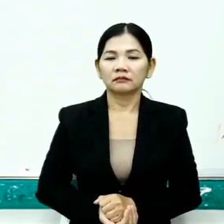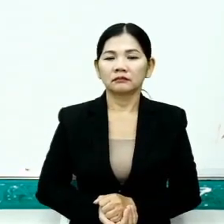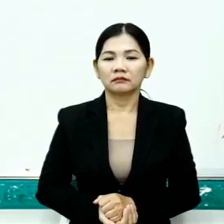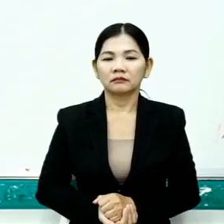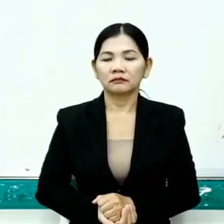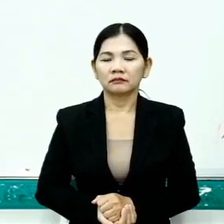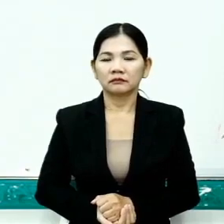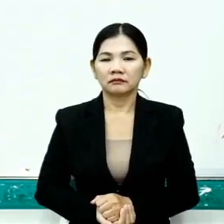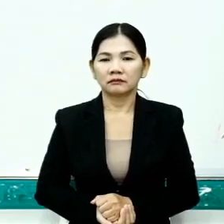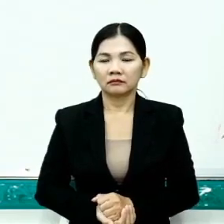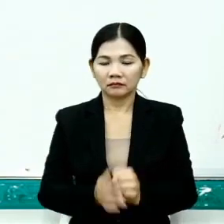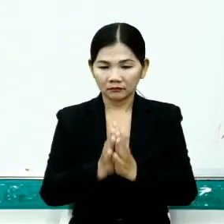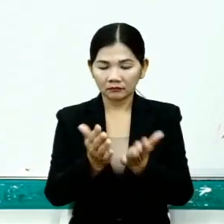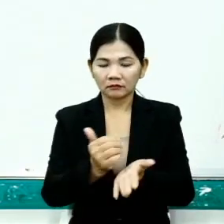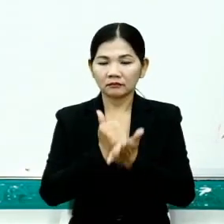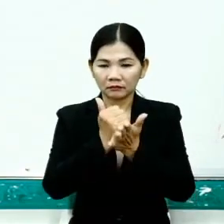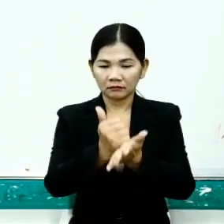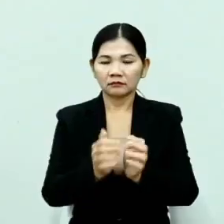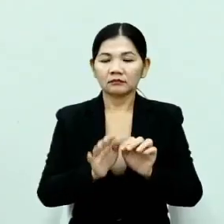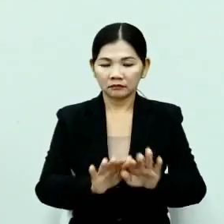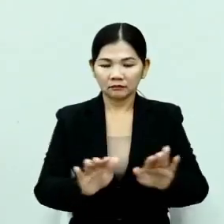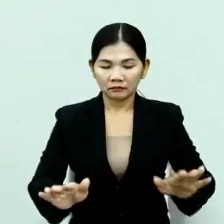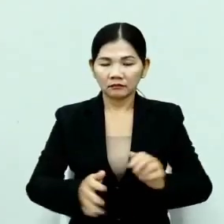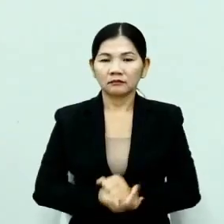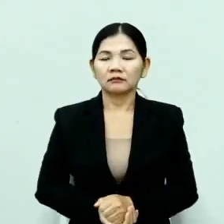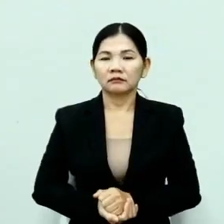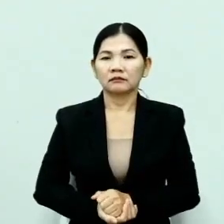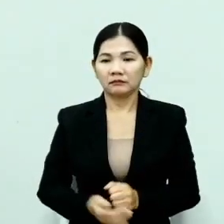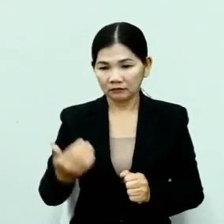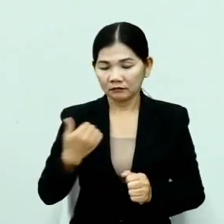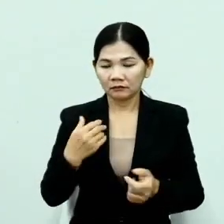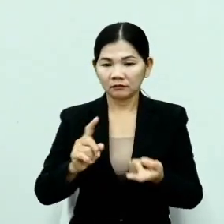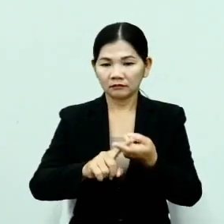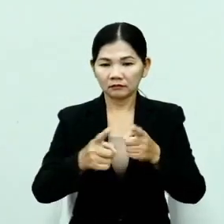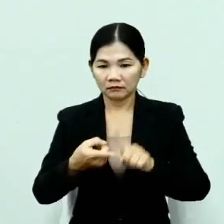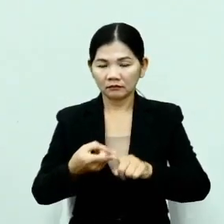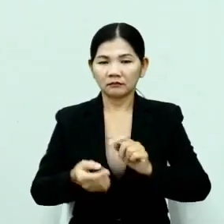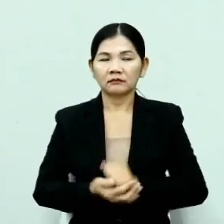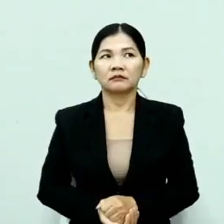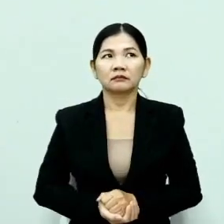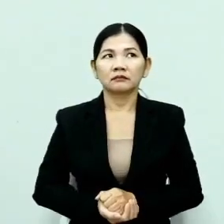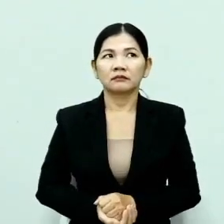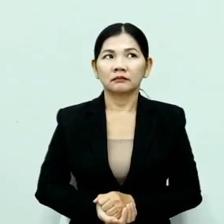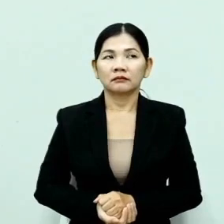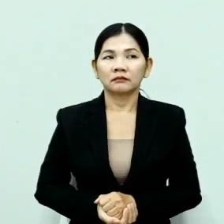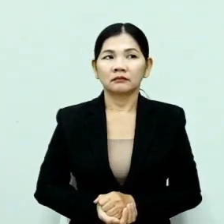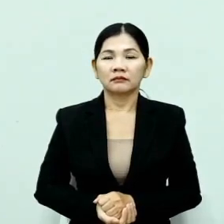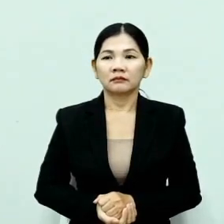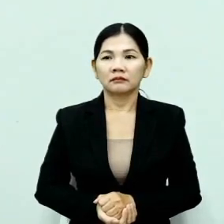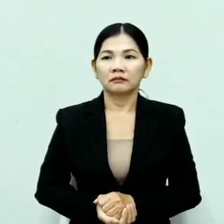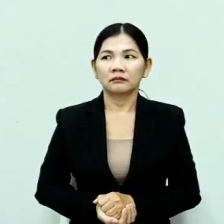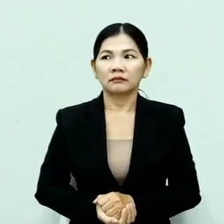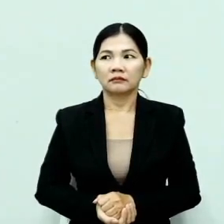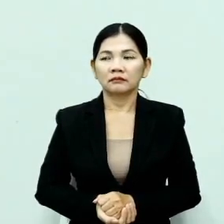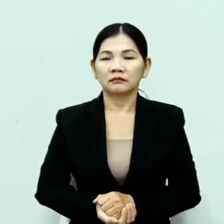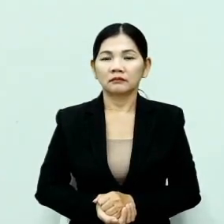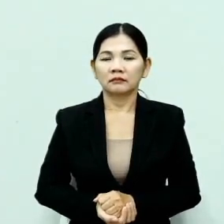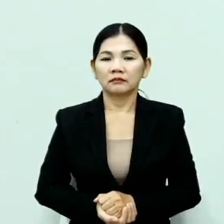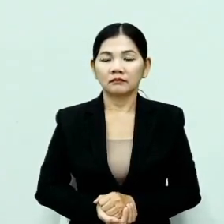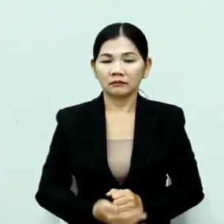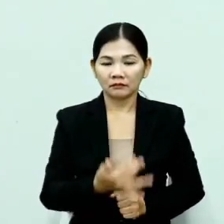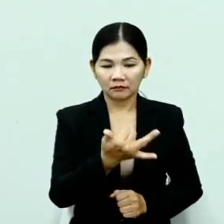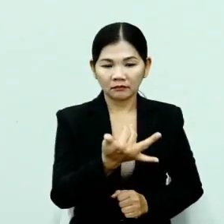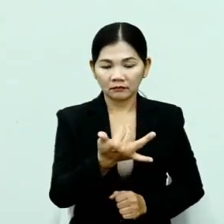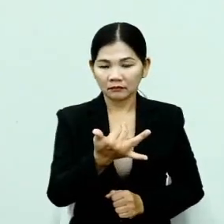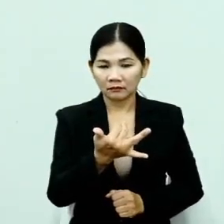จ้าก้นเป็นสิเพลจำนวนก้นเลือกสิเพลจำนวนระบกก้นจ้านี่สิเพลจำนวนจ้าก้นบางสิเพลจำนวนระบกก้นหลังในตุ่มปัว Chà, tùm bó tì